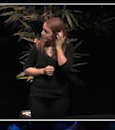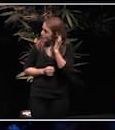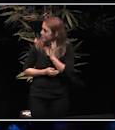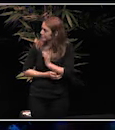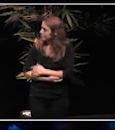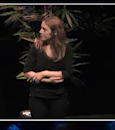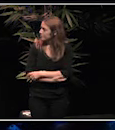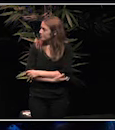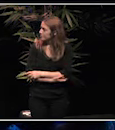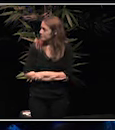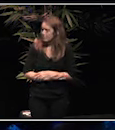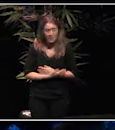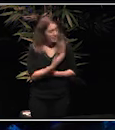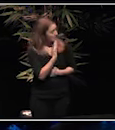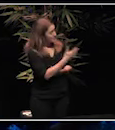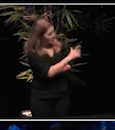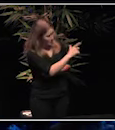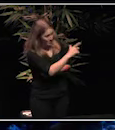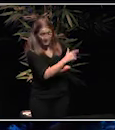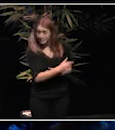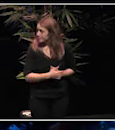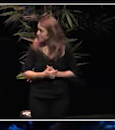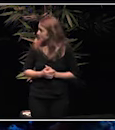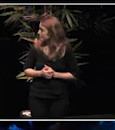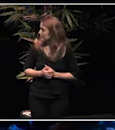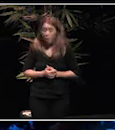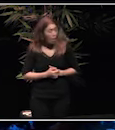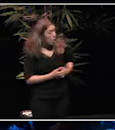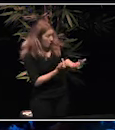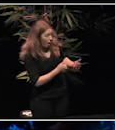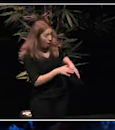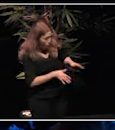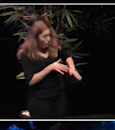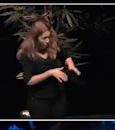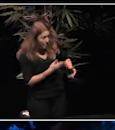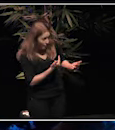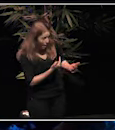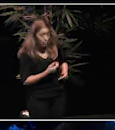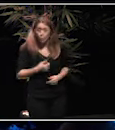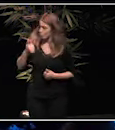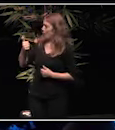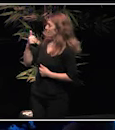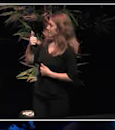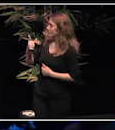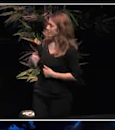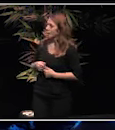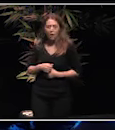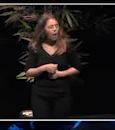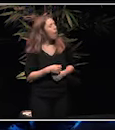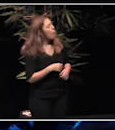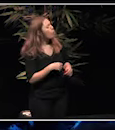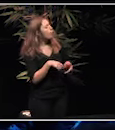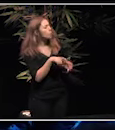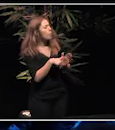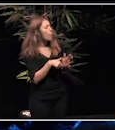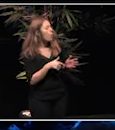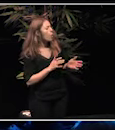Merci. À tous les deux. J'ai fini ma randonnée. Comment ça va, Nathalie? Très bien. Ah, vous avez couru à peine une